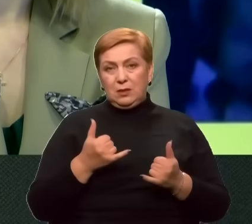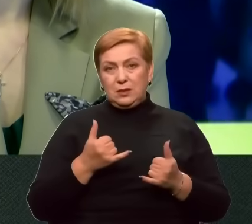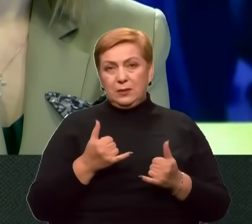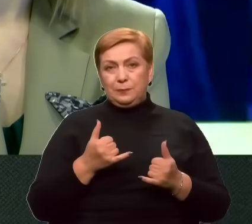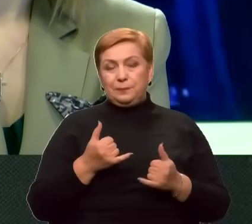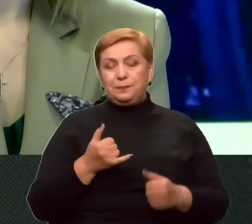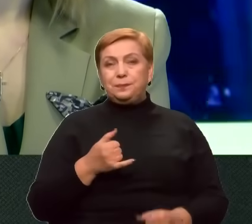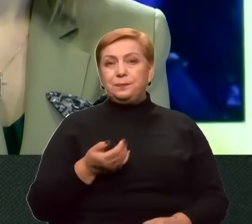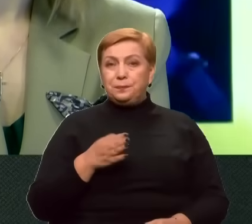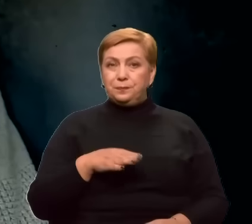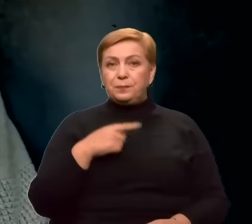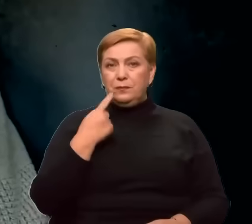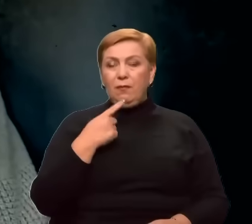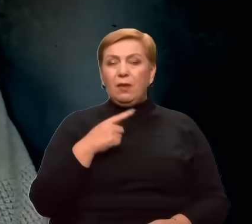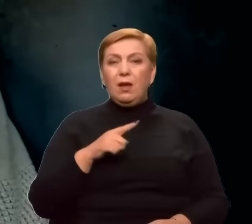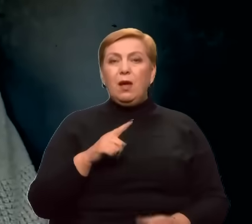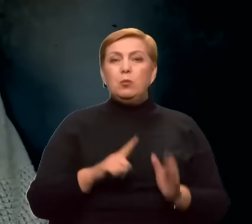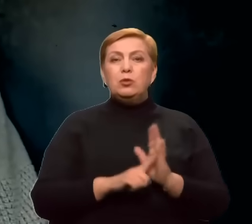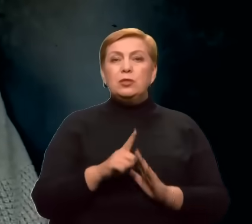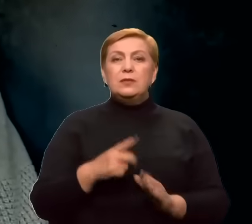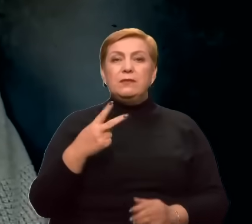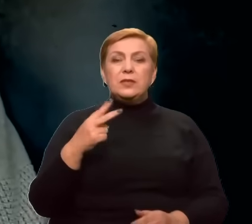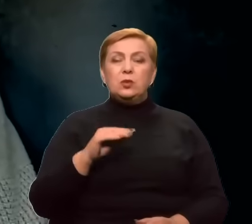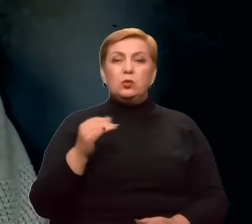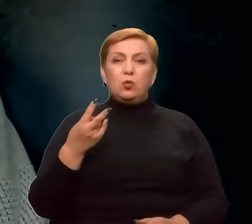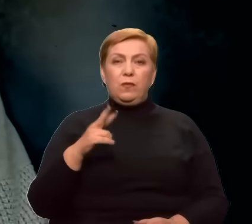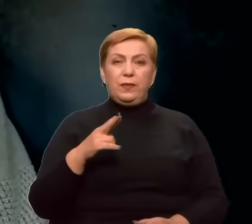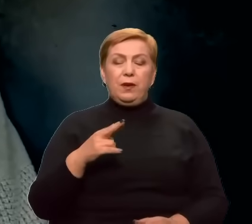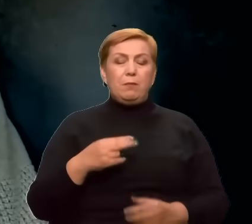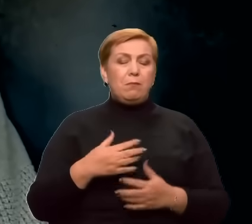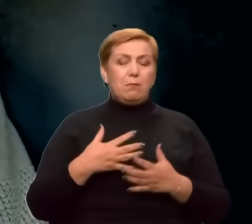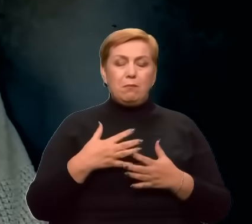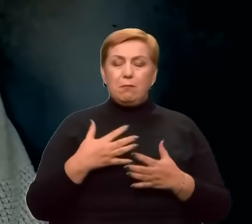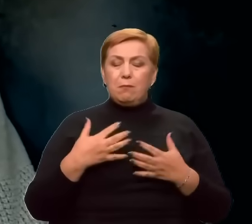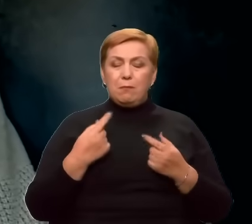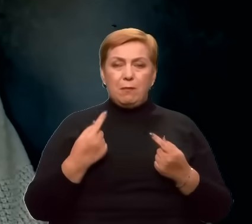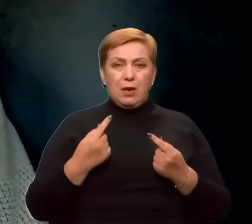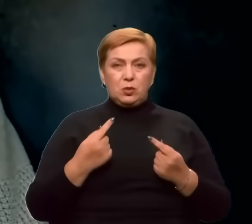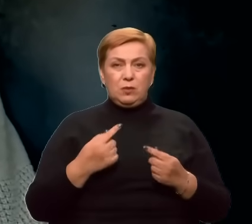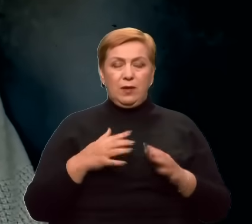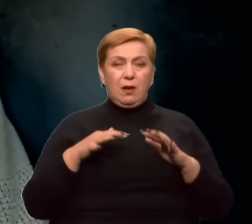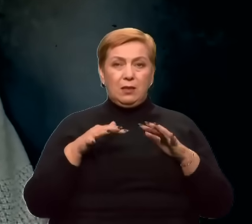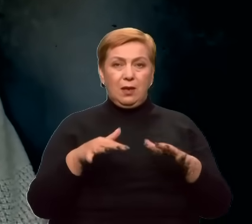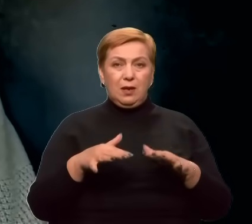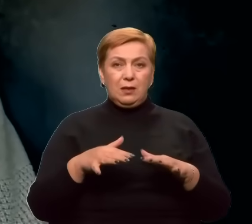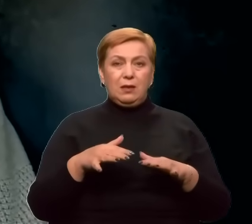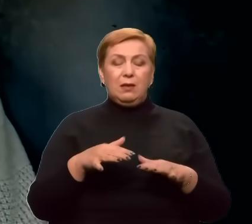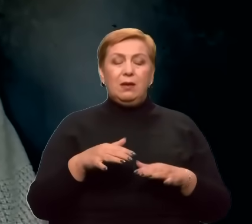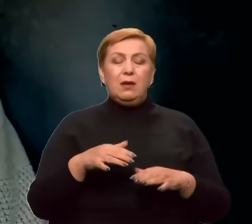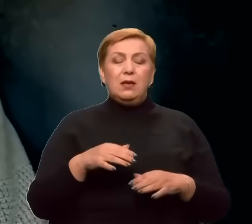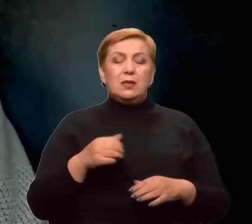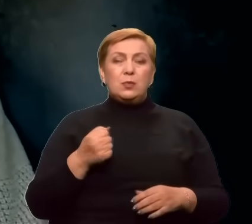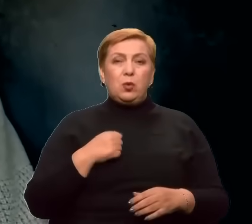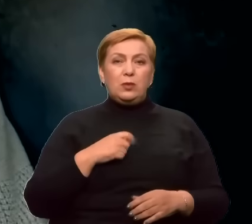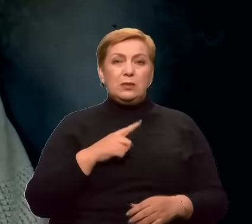Давайте говорити, що починаючи з 10 жовтня йдуть масові атаки російських окупантів на позиції Збройних сил України на Авдіївському напрямку.